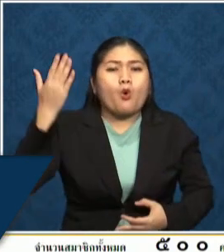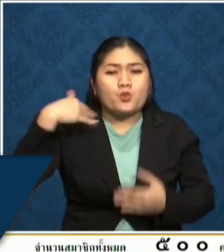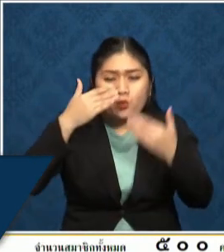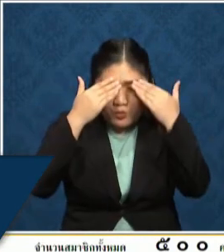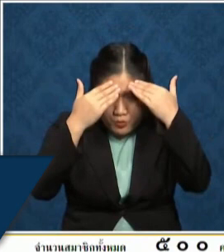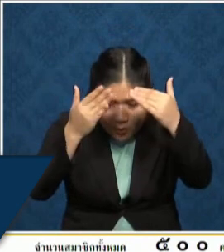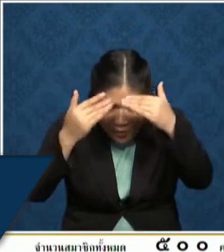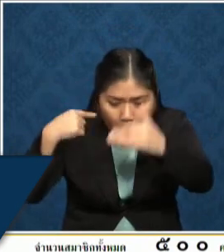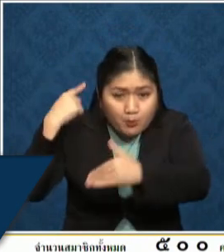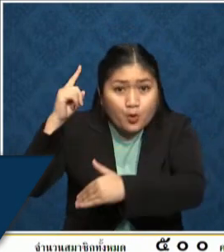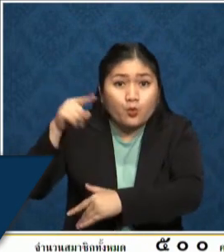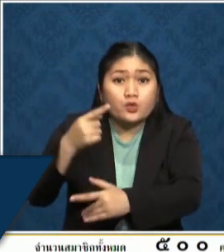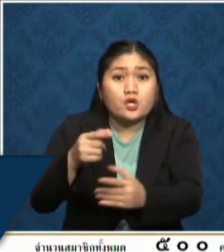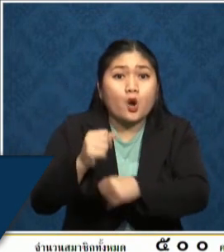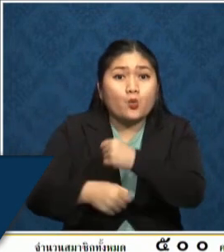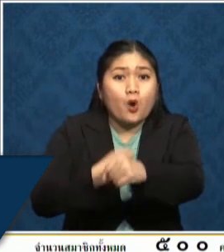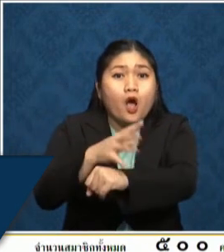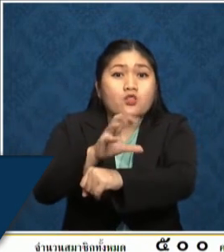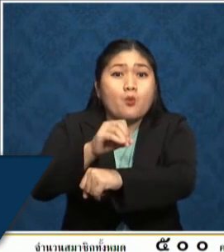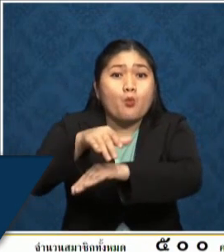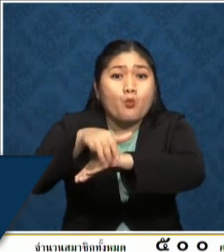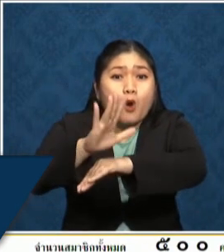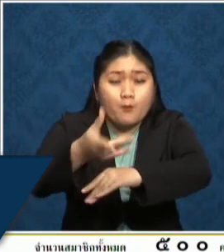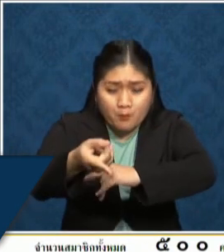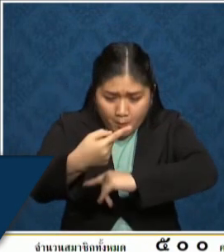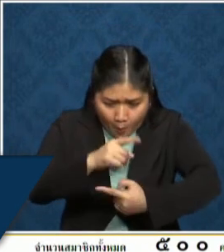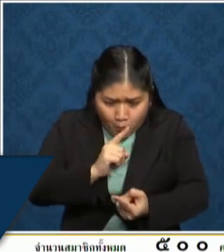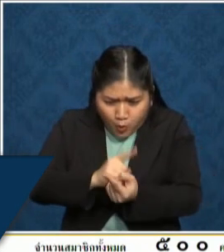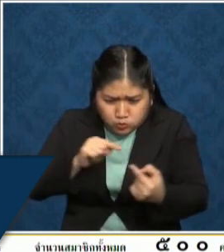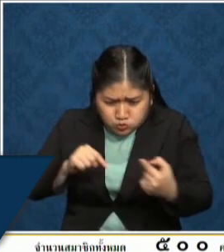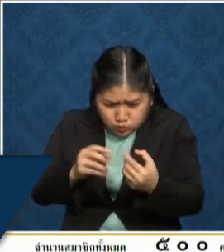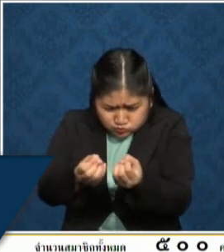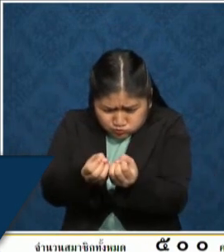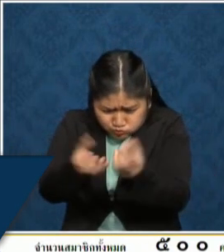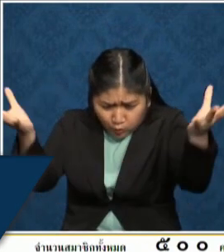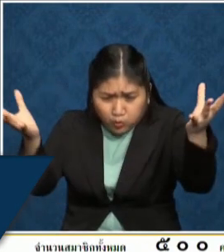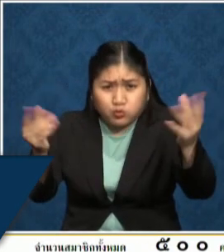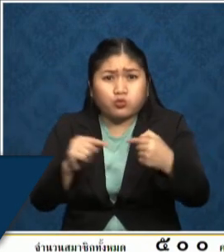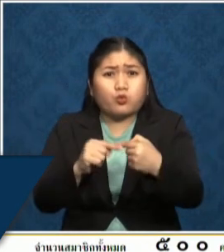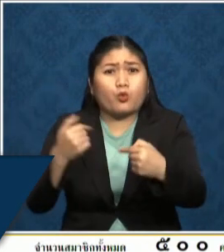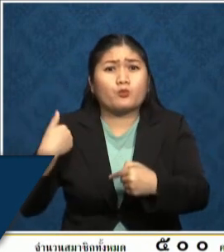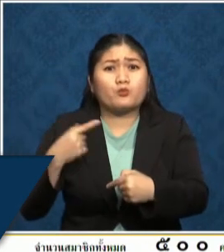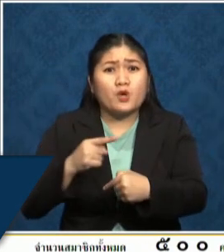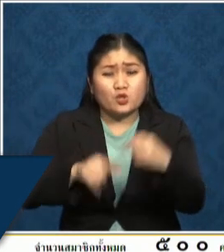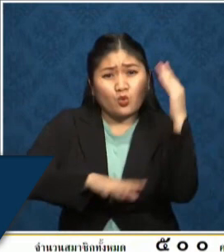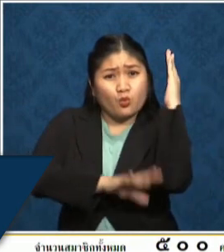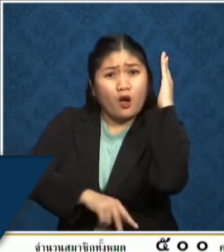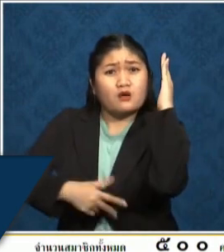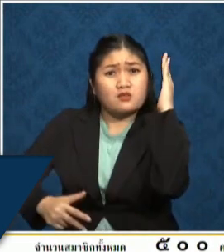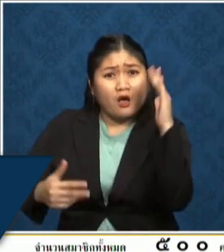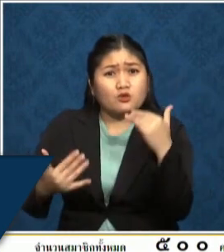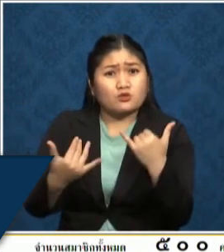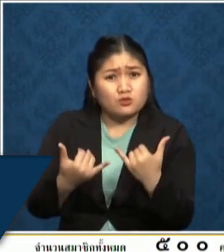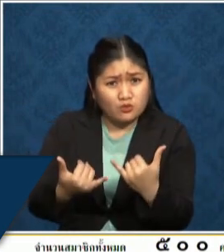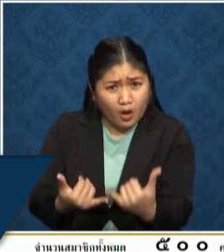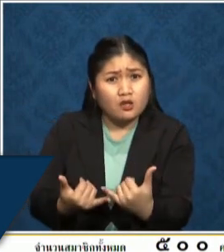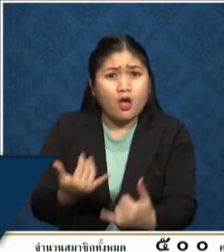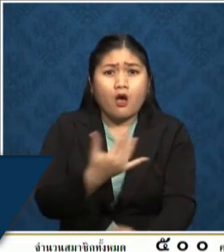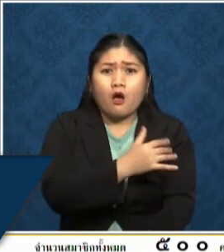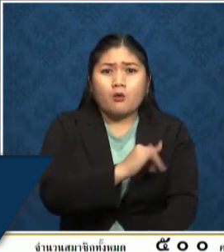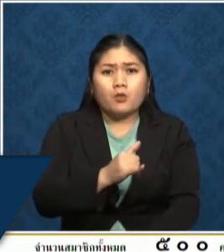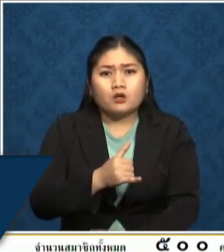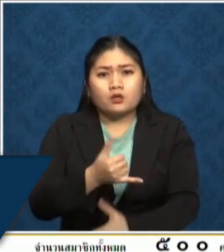กว่าสพบผมโดนกระเบิด จากความเร็แรงใน 3 จงหวดชยดันภาคใต้ทุกวนนี้บางหวัน